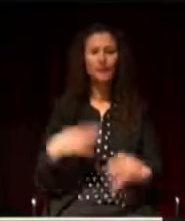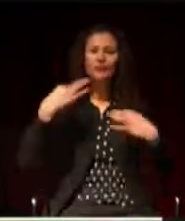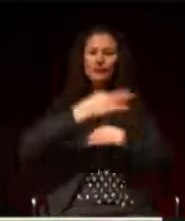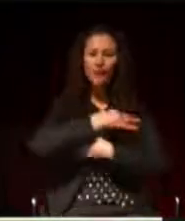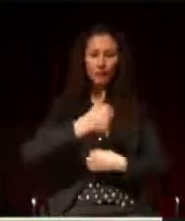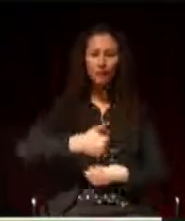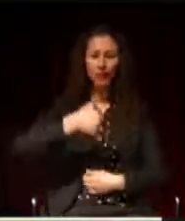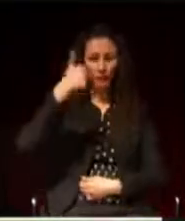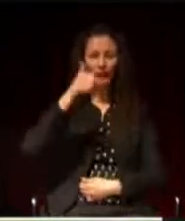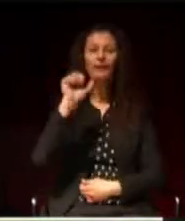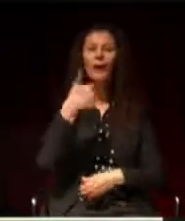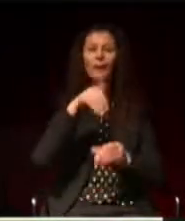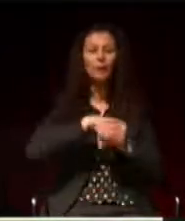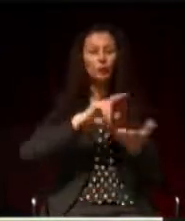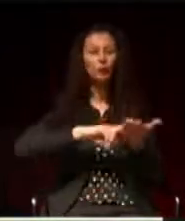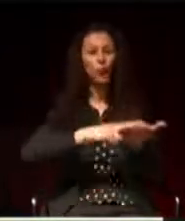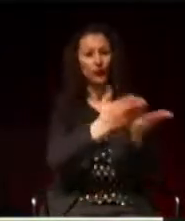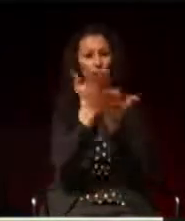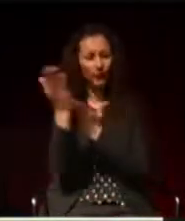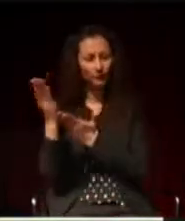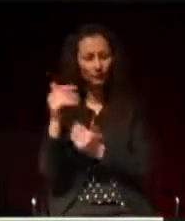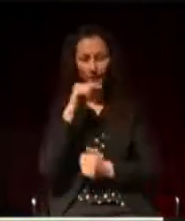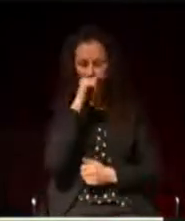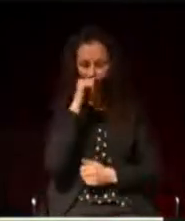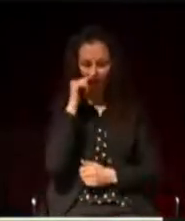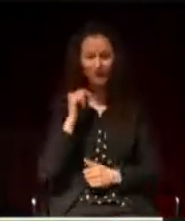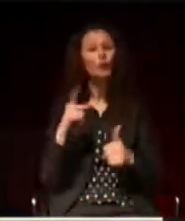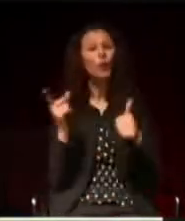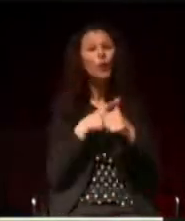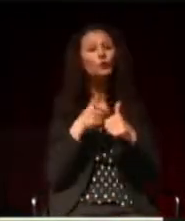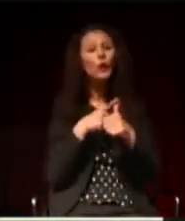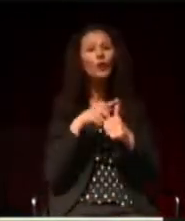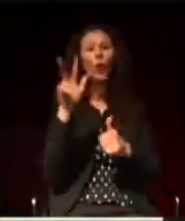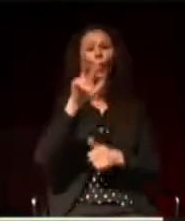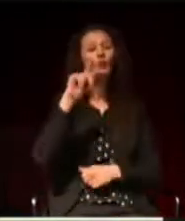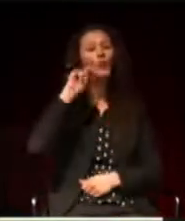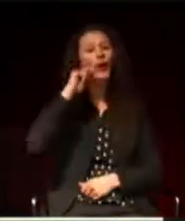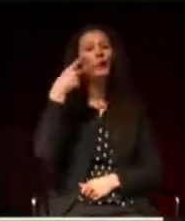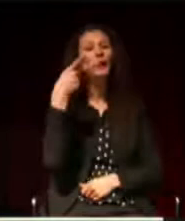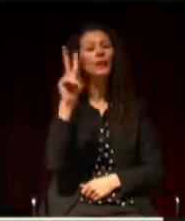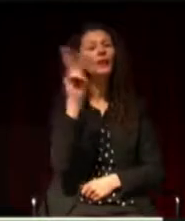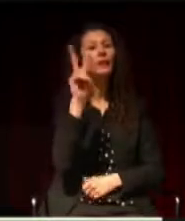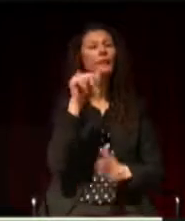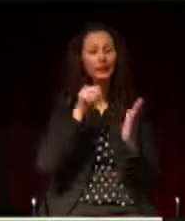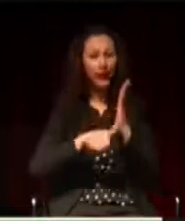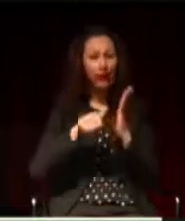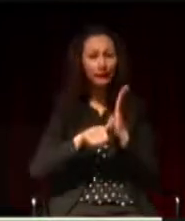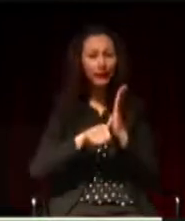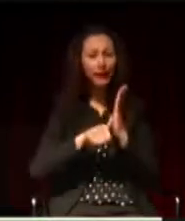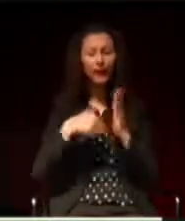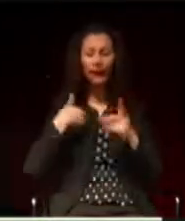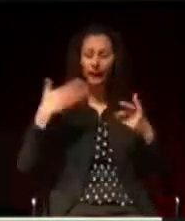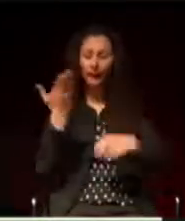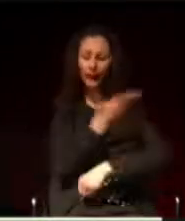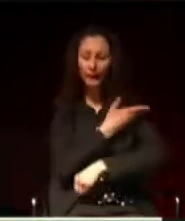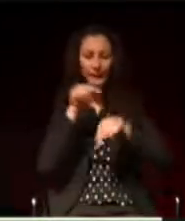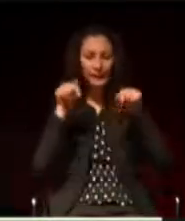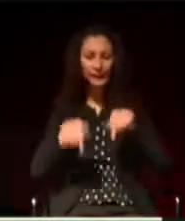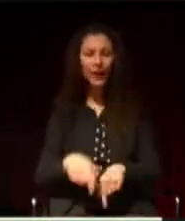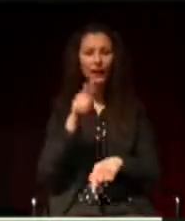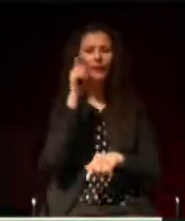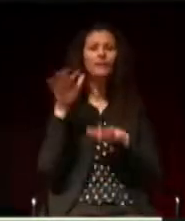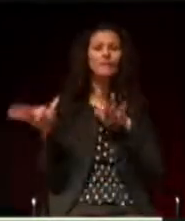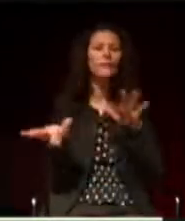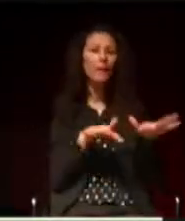Sayın Başkan, değerli meclis üyeleri, öncelikle 30 Ekim 2020 tarihinde ilimizde